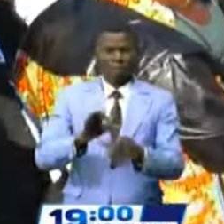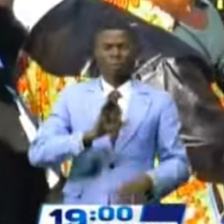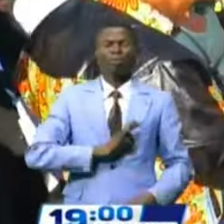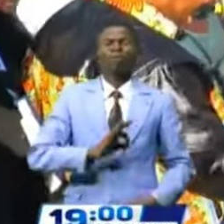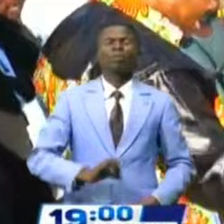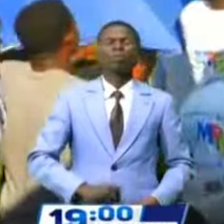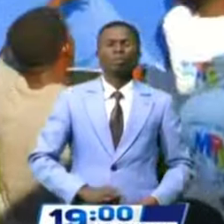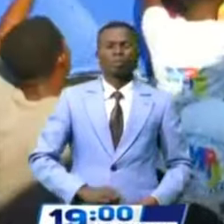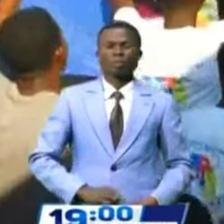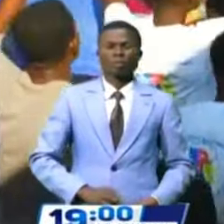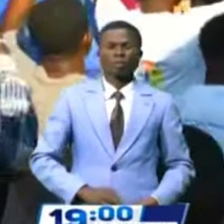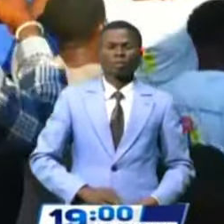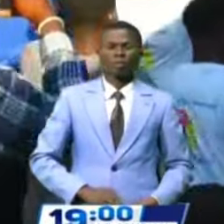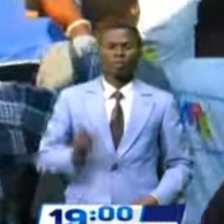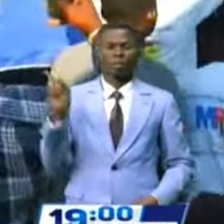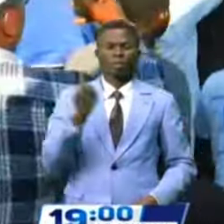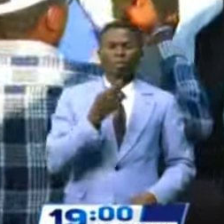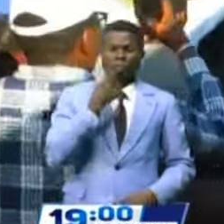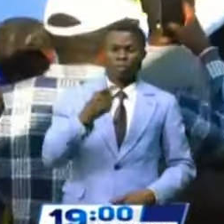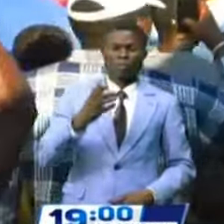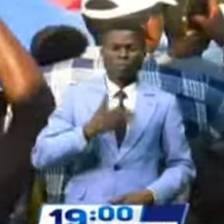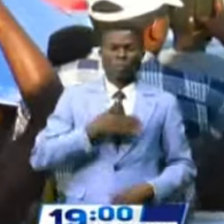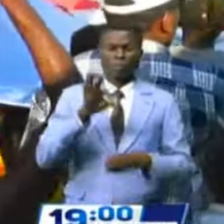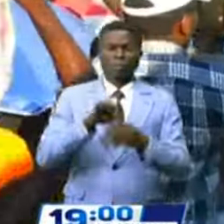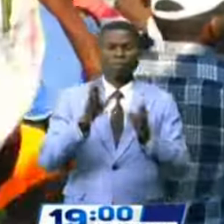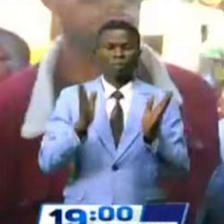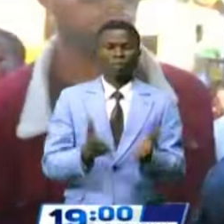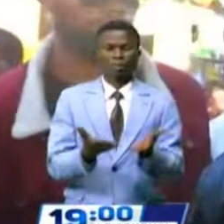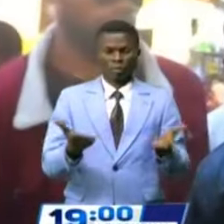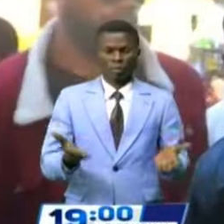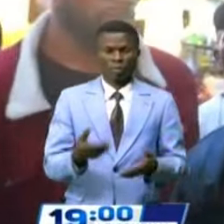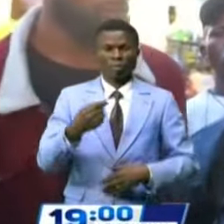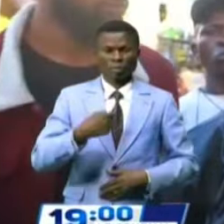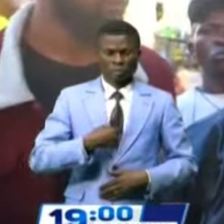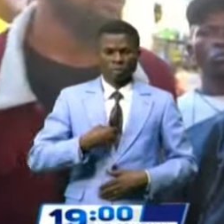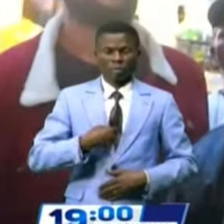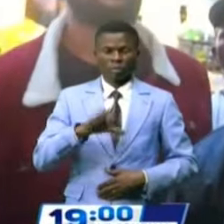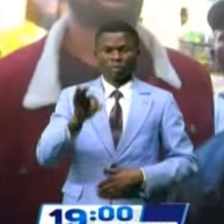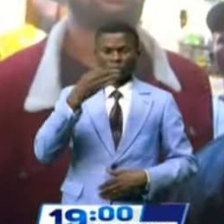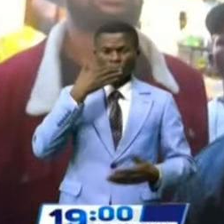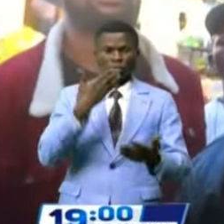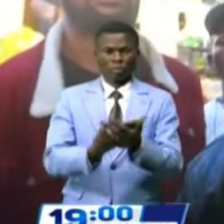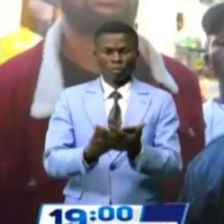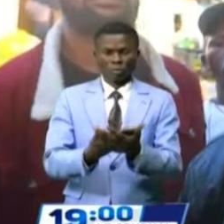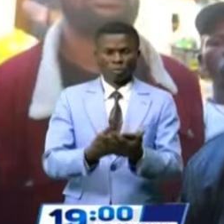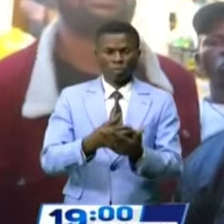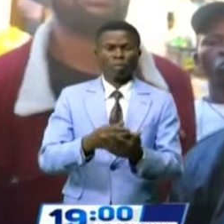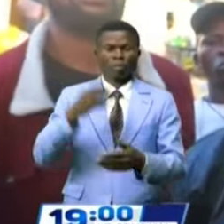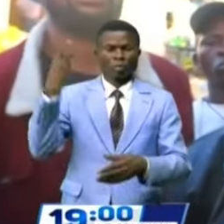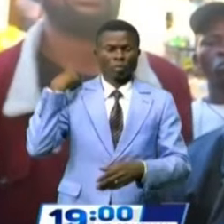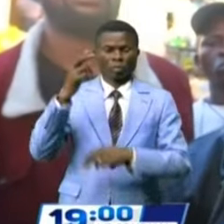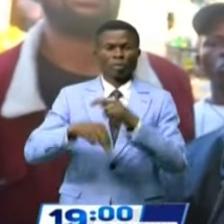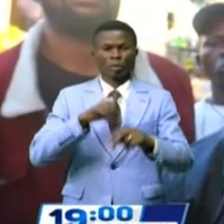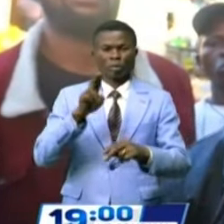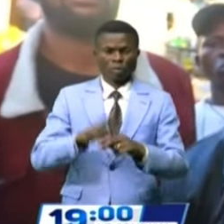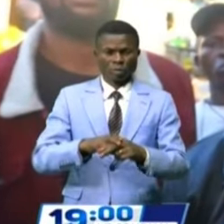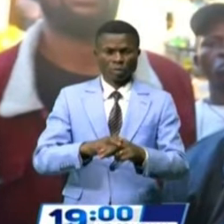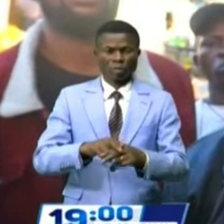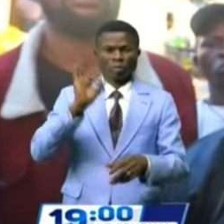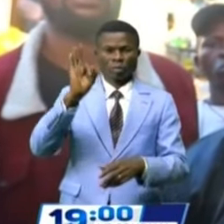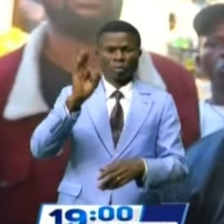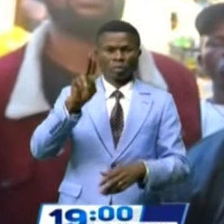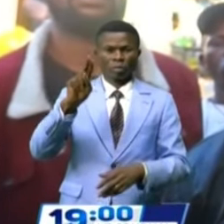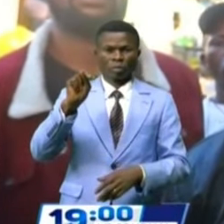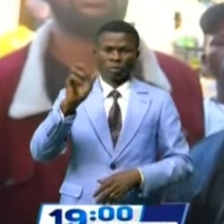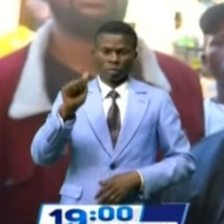Félix-Antoine Tshisekedi. Je suis venu dire à mes électeurs ici que je suis le bon choix au national. Donc à Founa, je